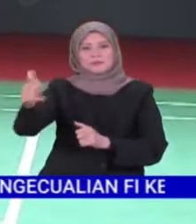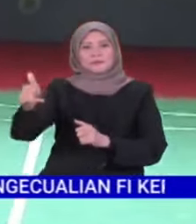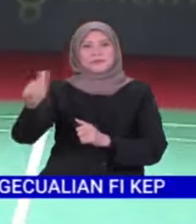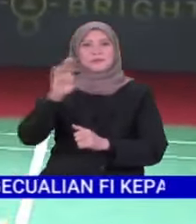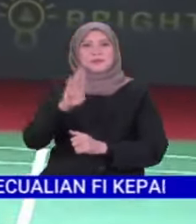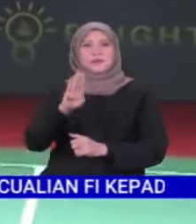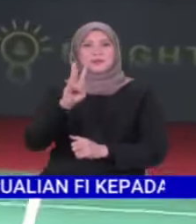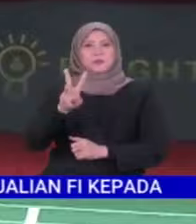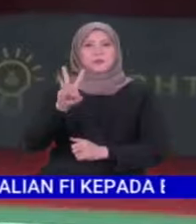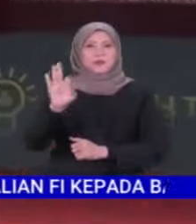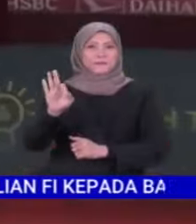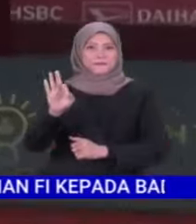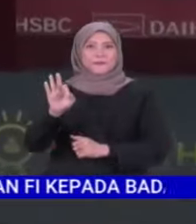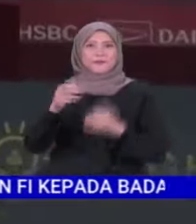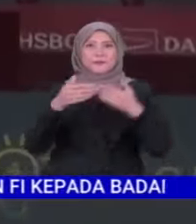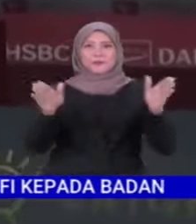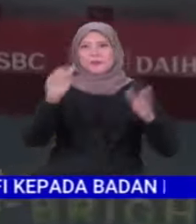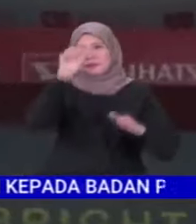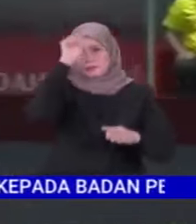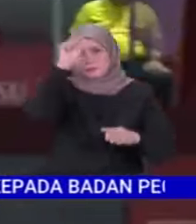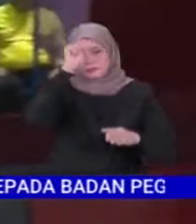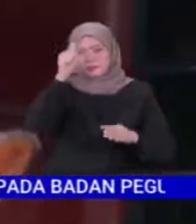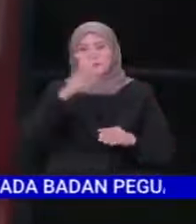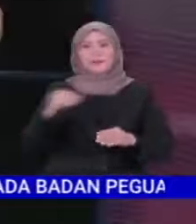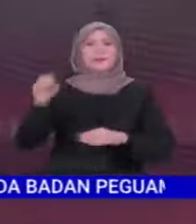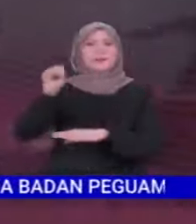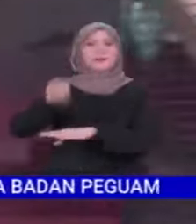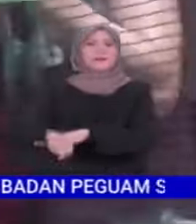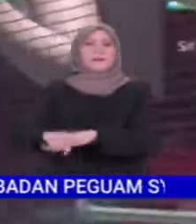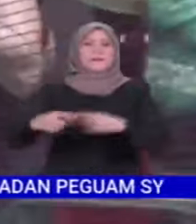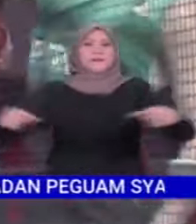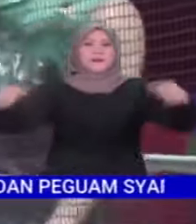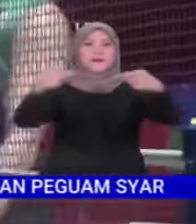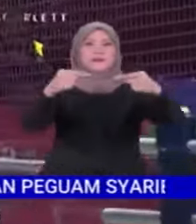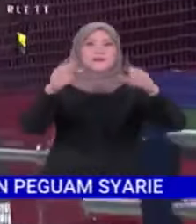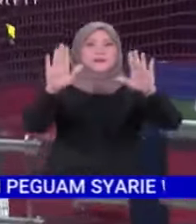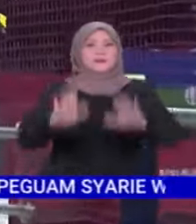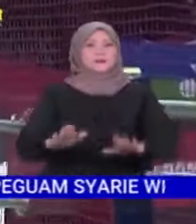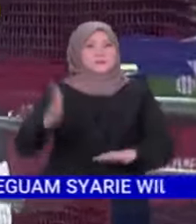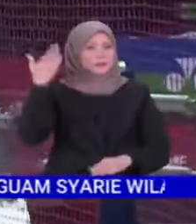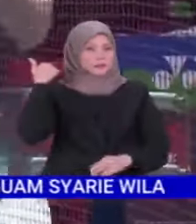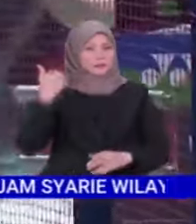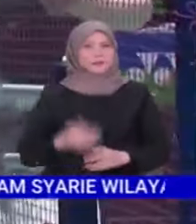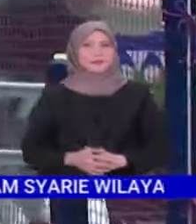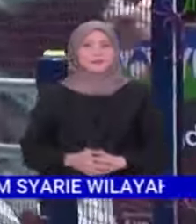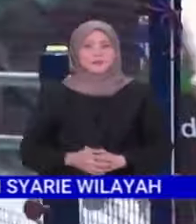Badminton Dunia BWF pada terbuka India apabila tewas di final Ahad lepas.